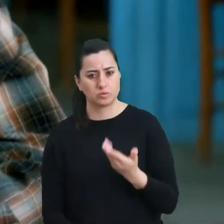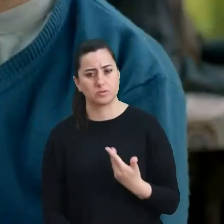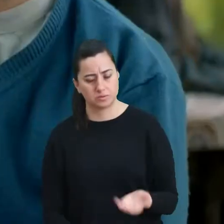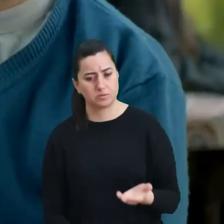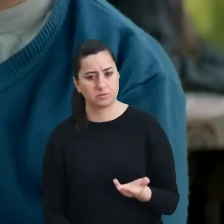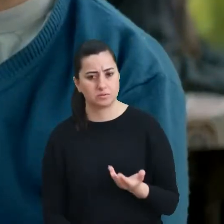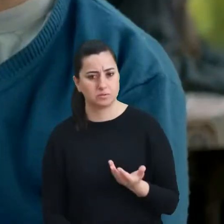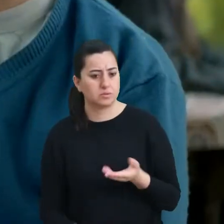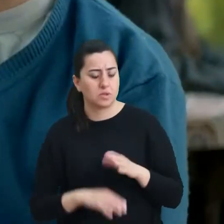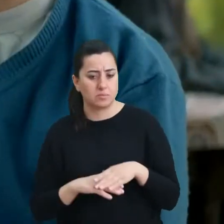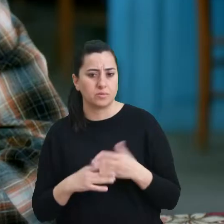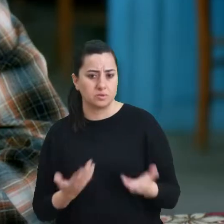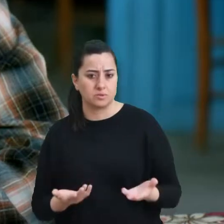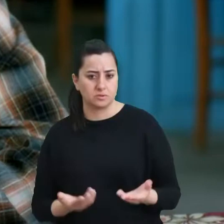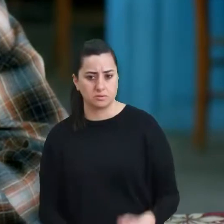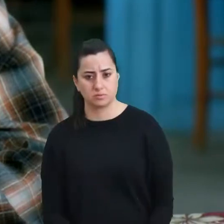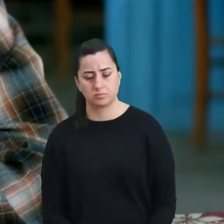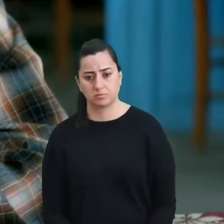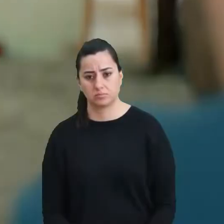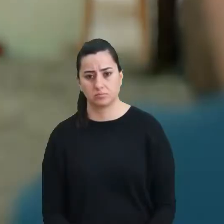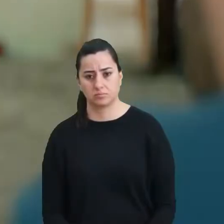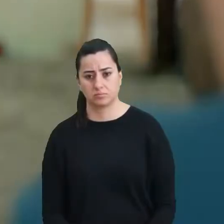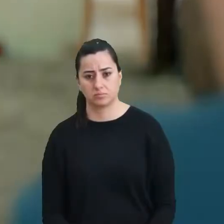Tabii Neşe diyeceğim arkadaş. Kimi diyeyim Neşe'den başka?